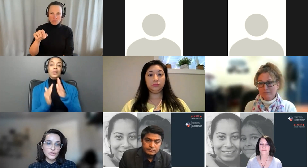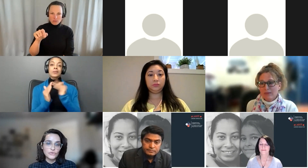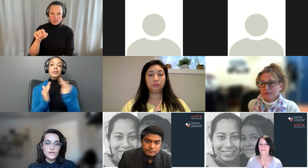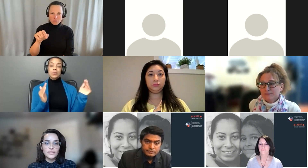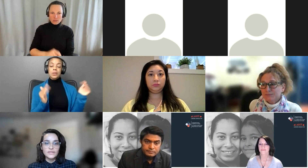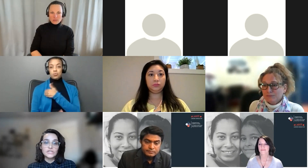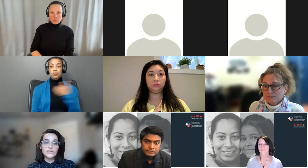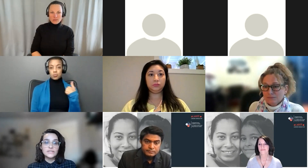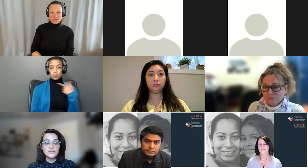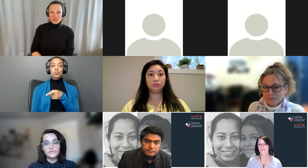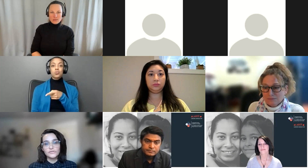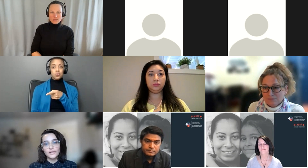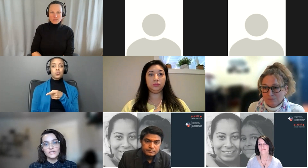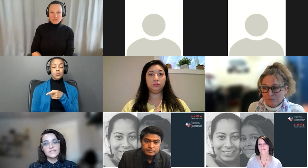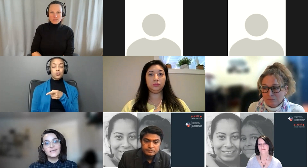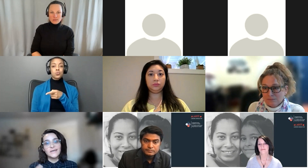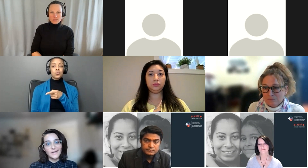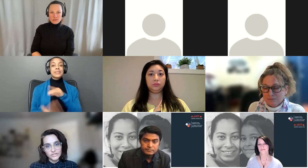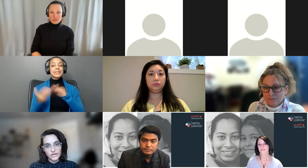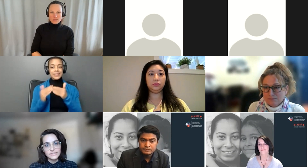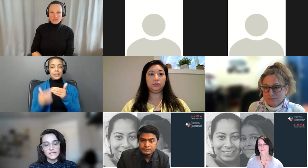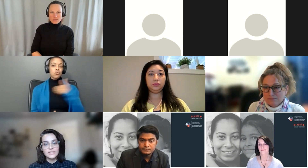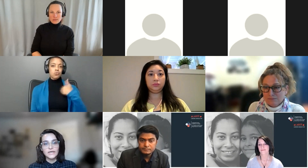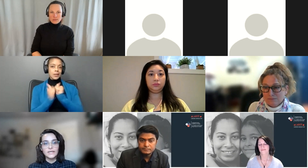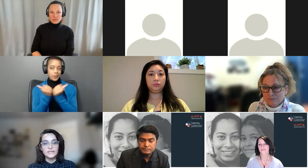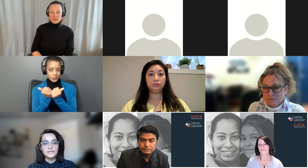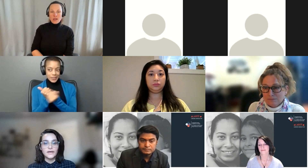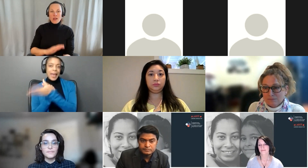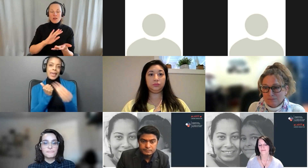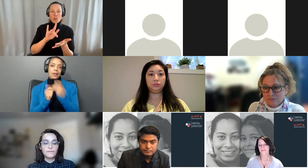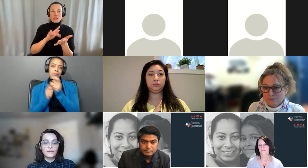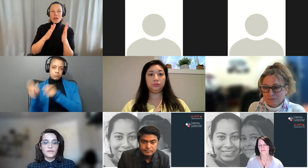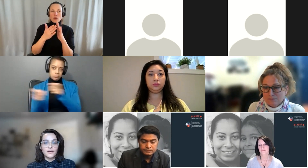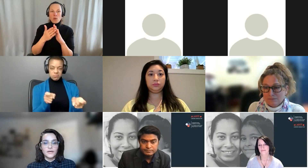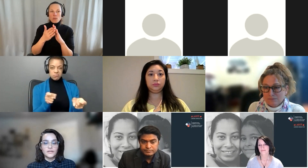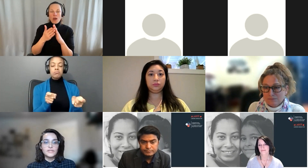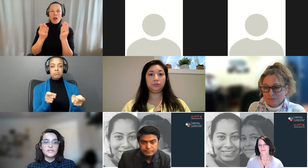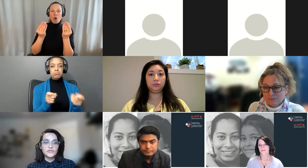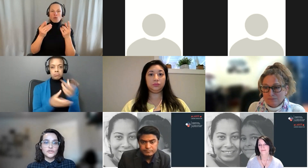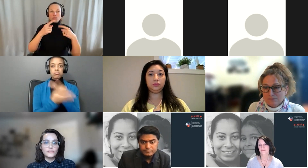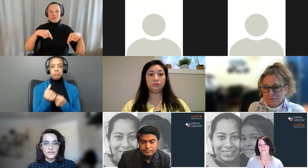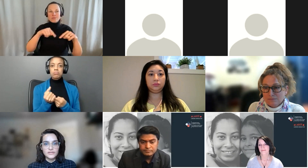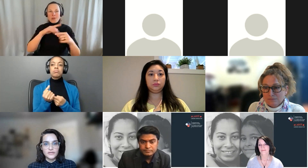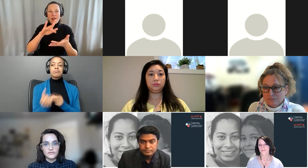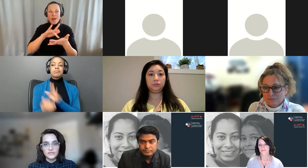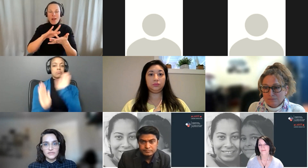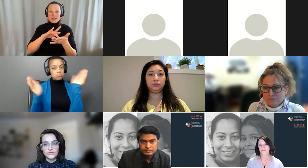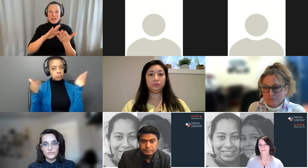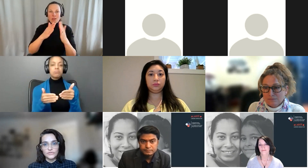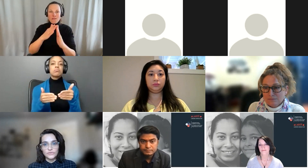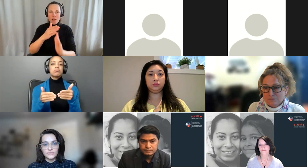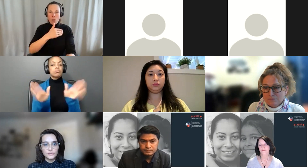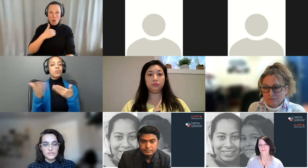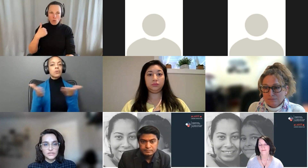au centre communautaire au centre-ville de Toronto. Ce n'est pas une charité. Nous sommes